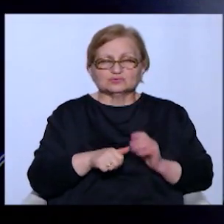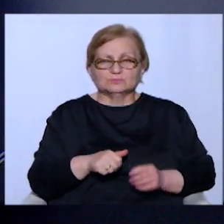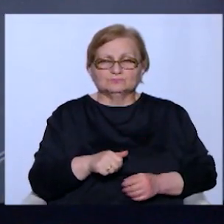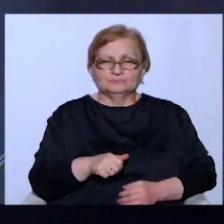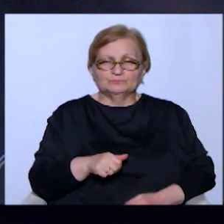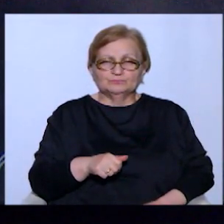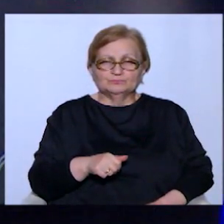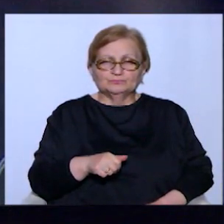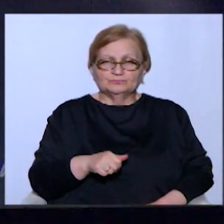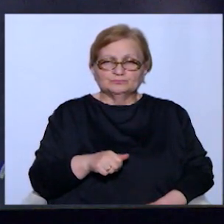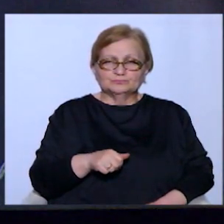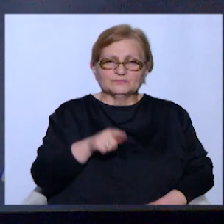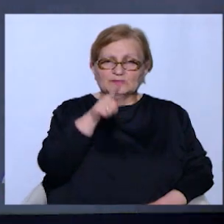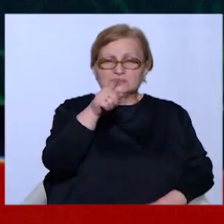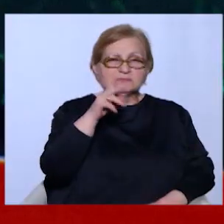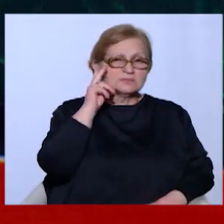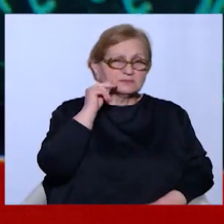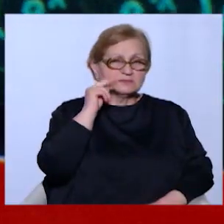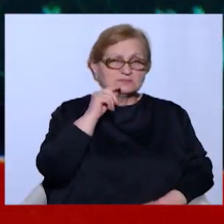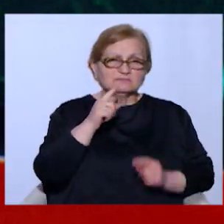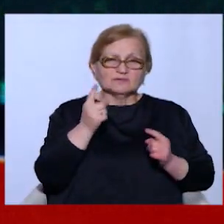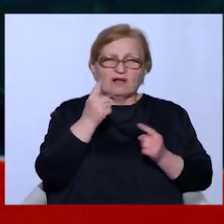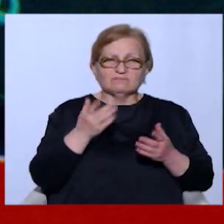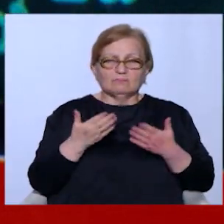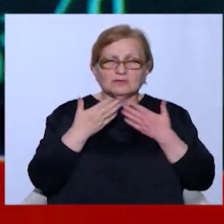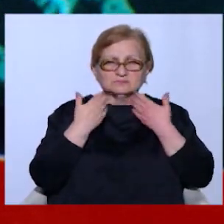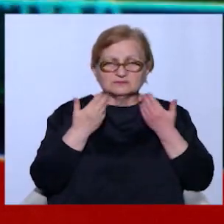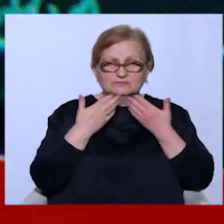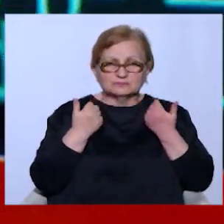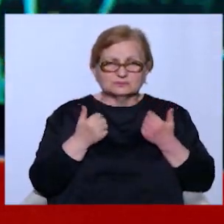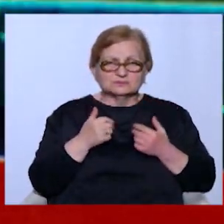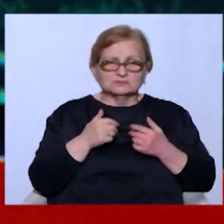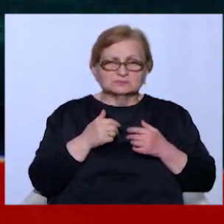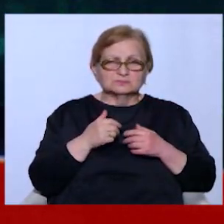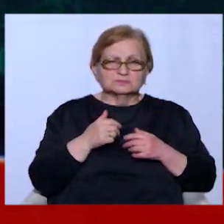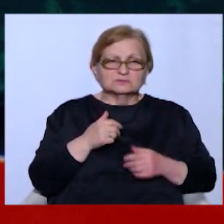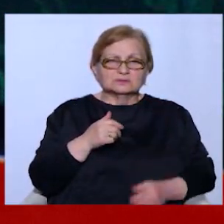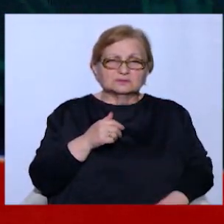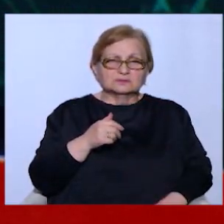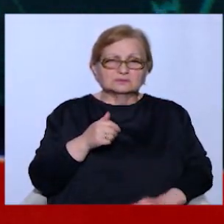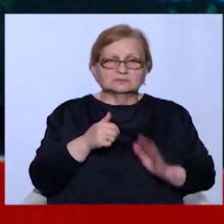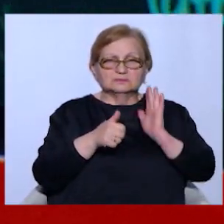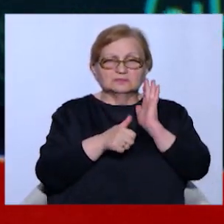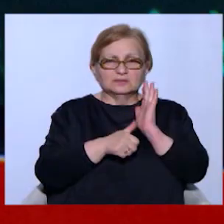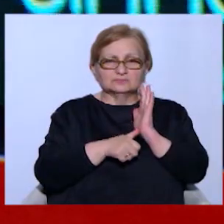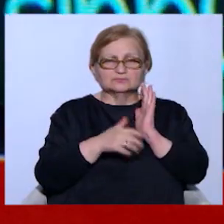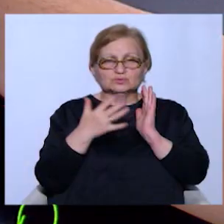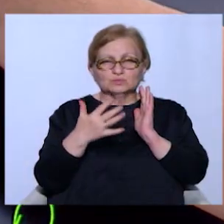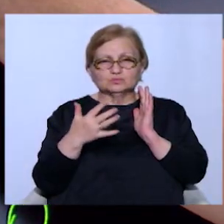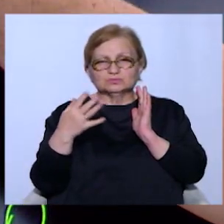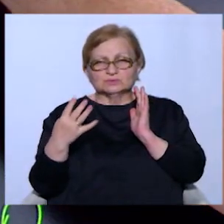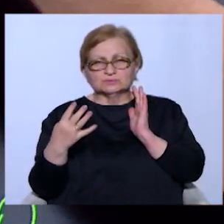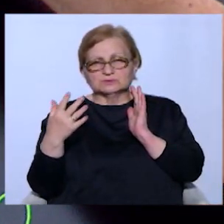შევეცადოთ, აი ეს რიცხვი გავამარტივოთ. ჩვენ ვიცით, ხო, რასაც უდრის ფაქტორიალი იქნება 6, 5,